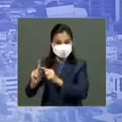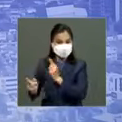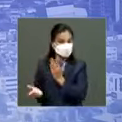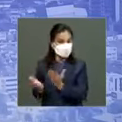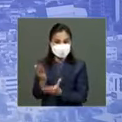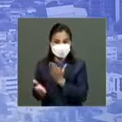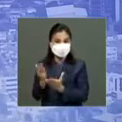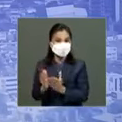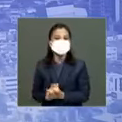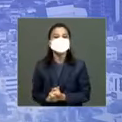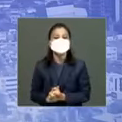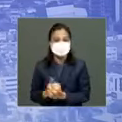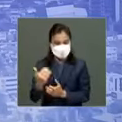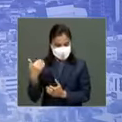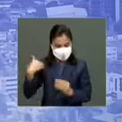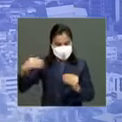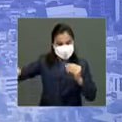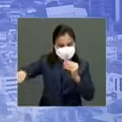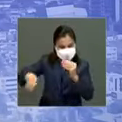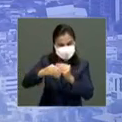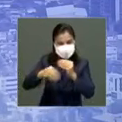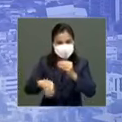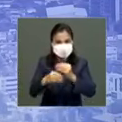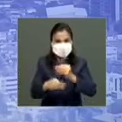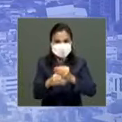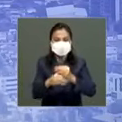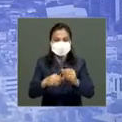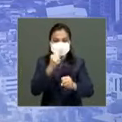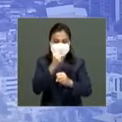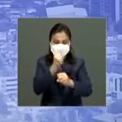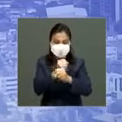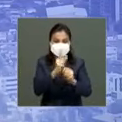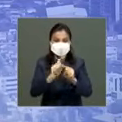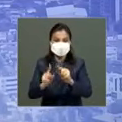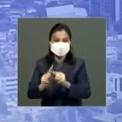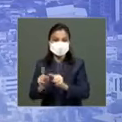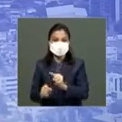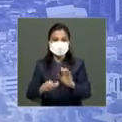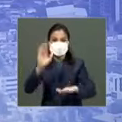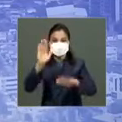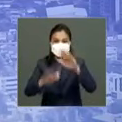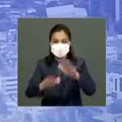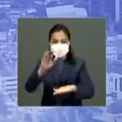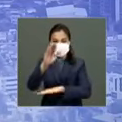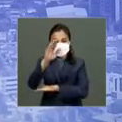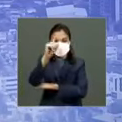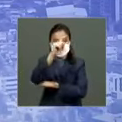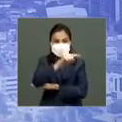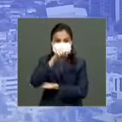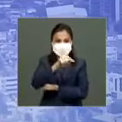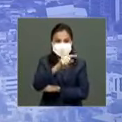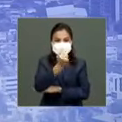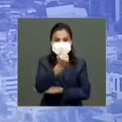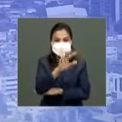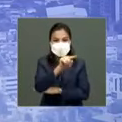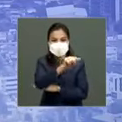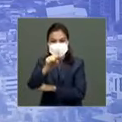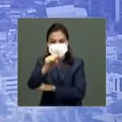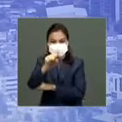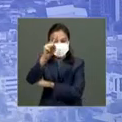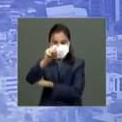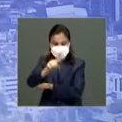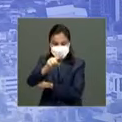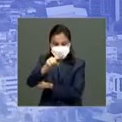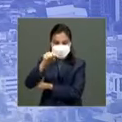ครับที่จะมีเข้ามานะครับในกล่องภารกิจต่างๆด้วยก็จะประมาณบ่ายโมง15นาทีถึงบ่ายโมง